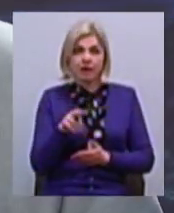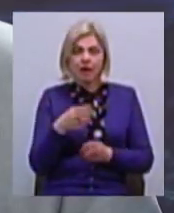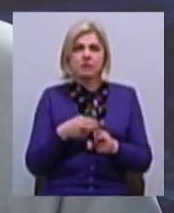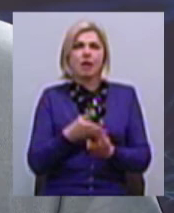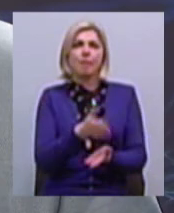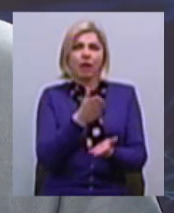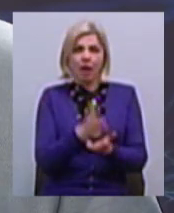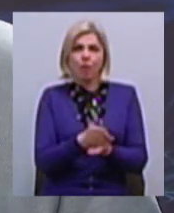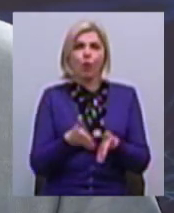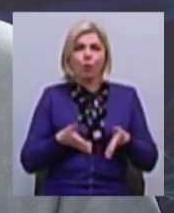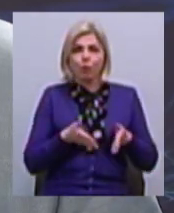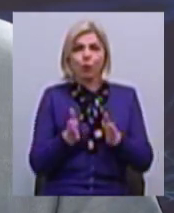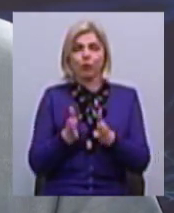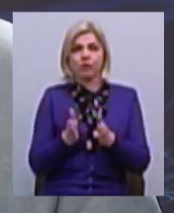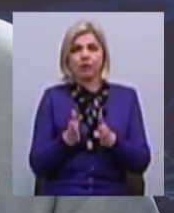до